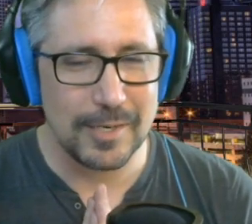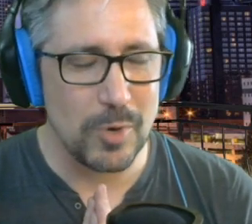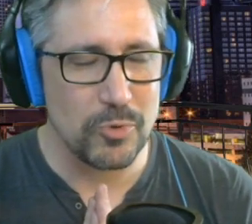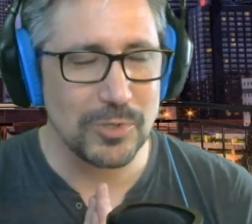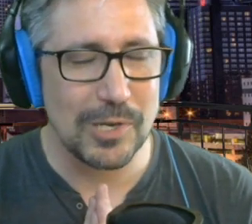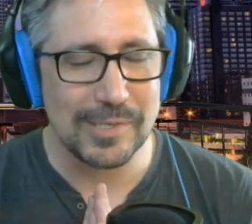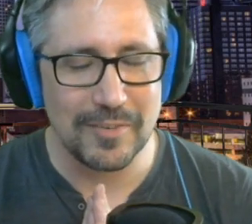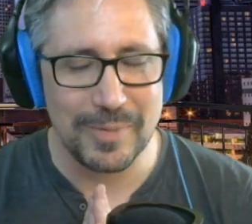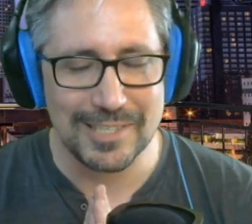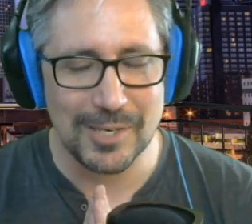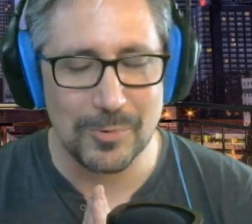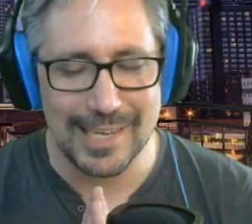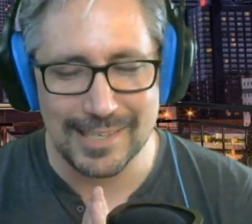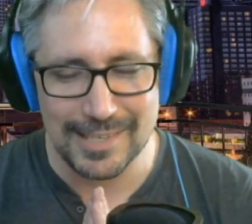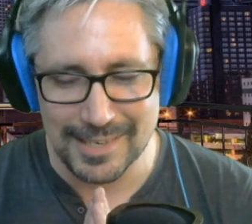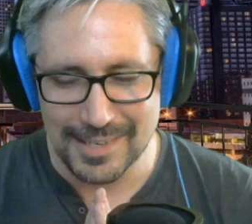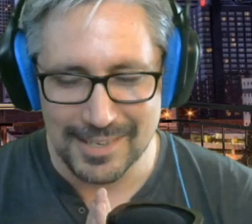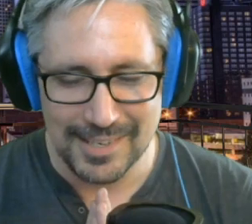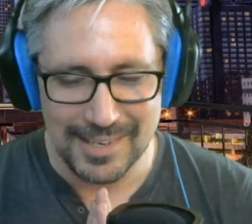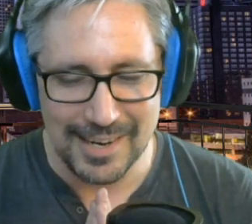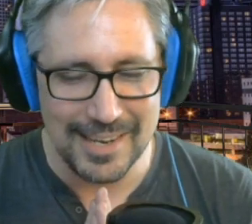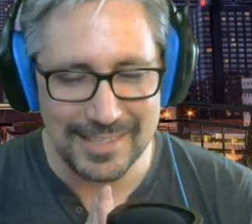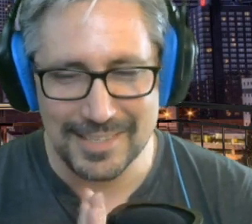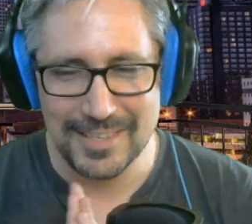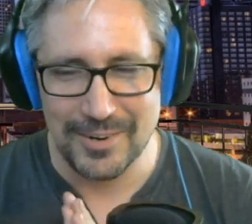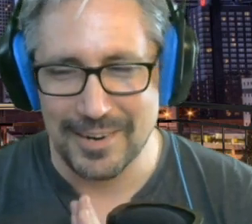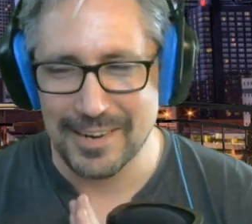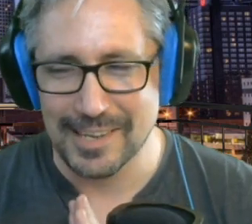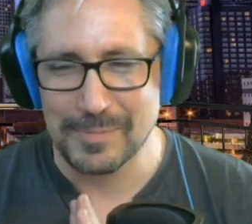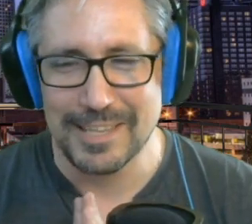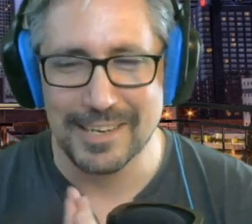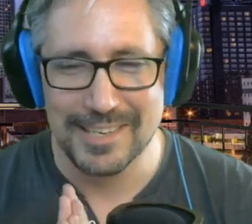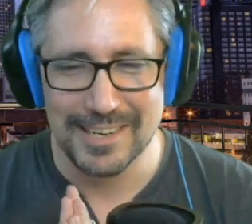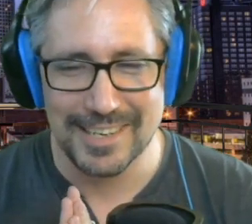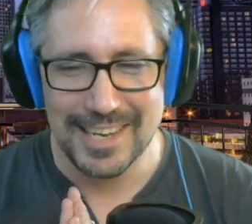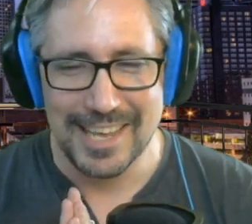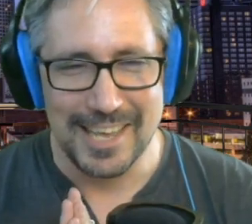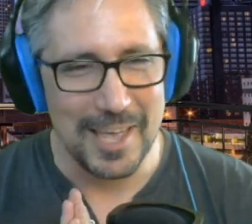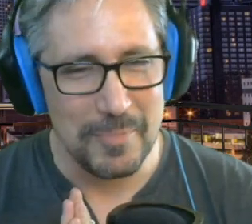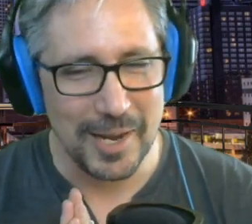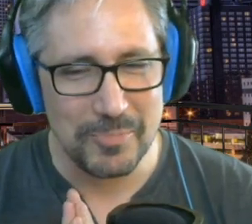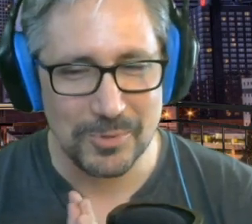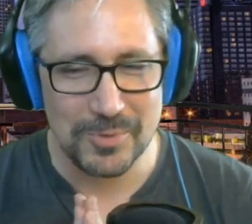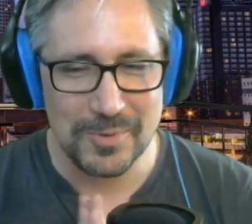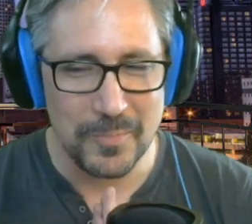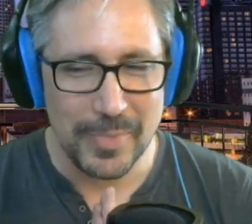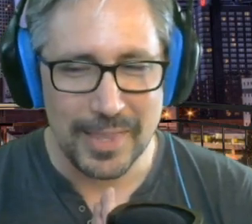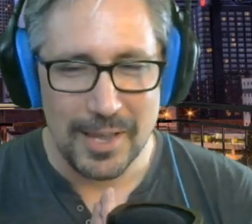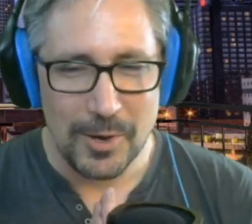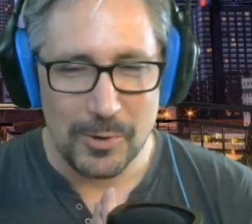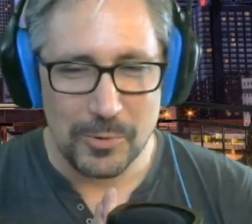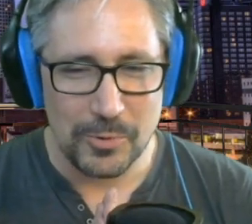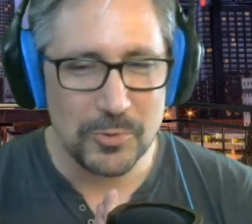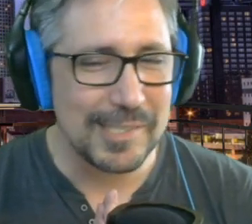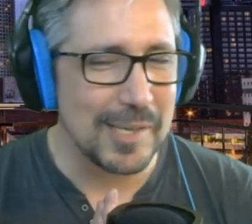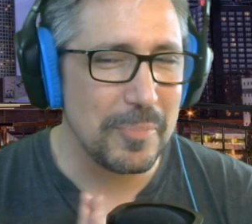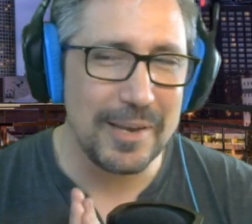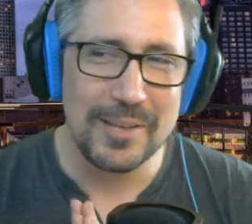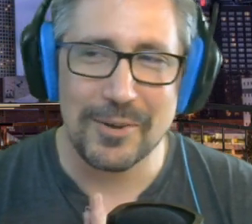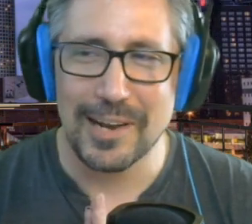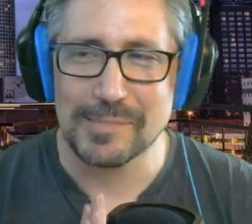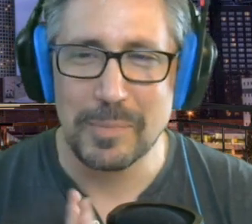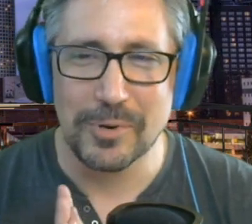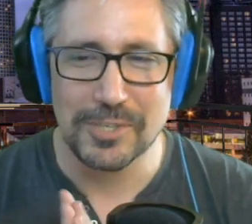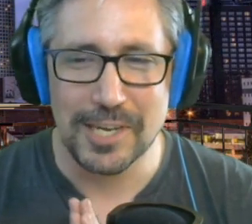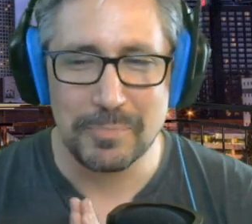intéressée. Voilà. Bon, pour ceux qui ne le savent pas, j'ai contacté Letty la semaine dernière. Elle m'a répondu. On doit